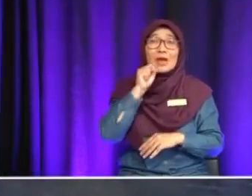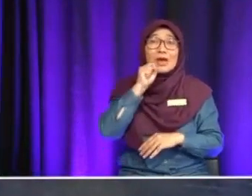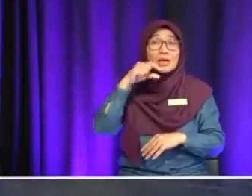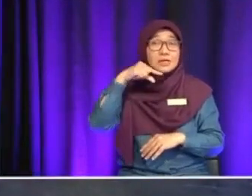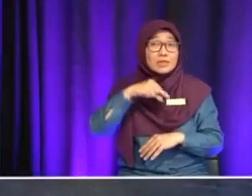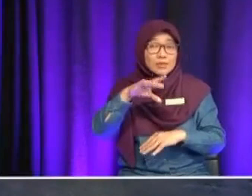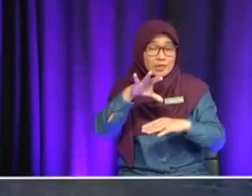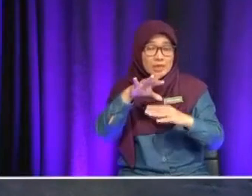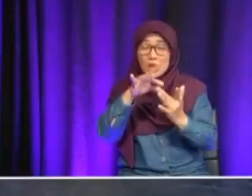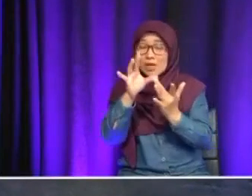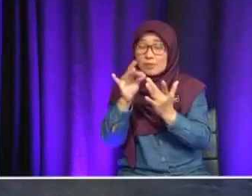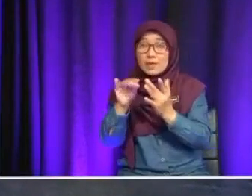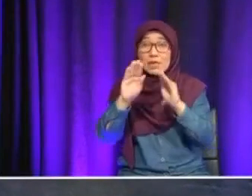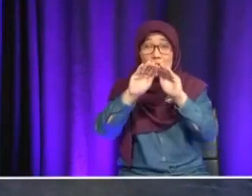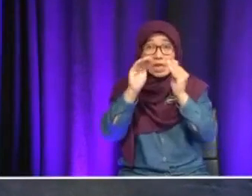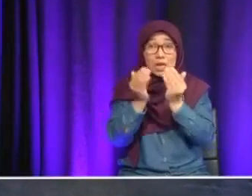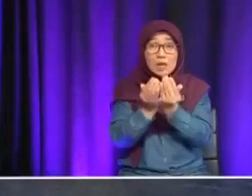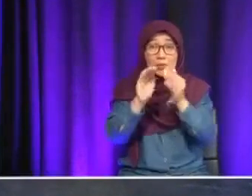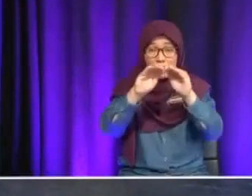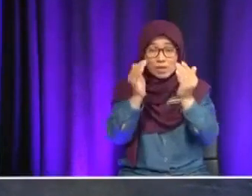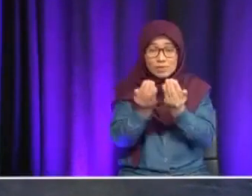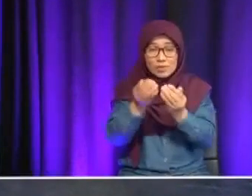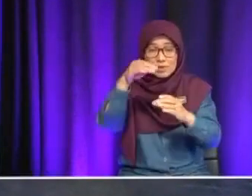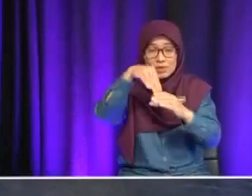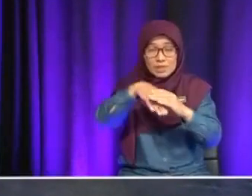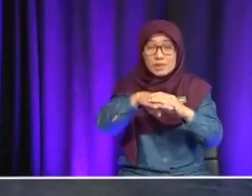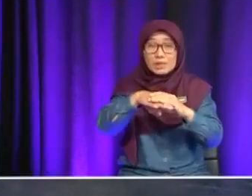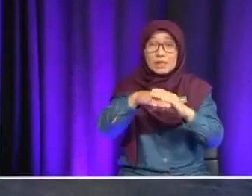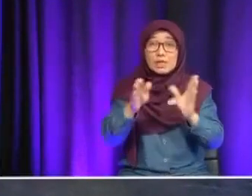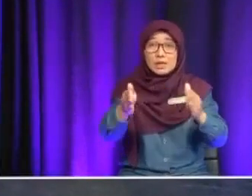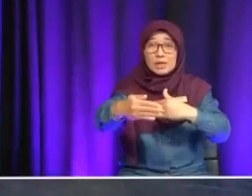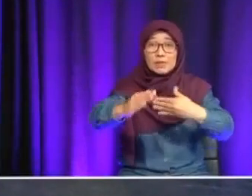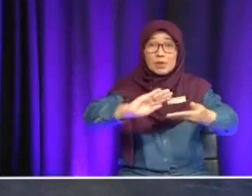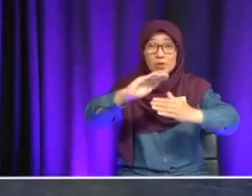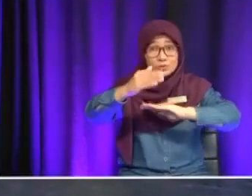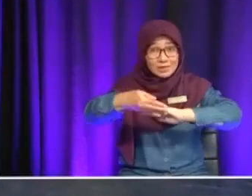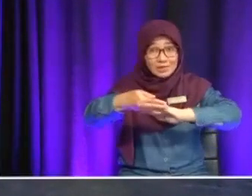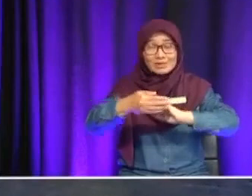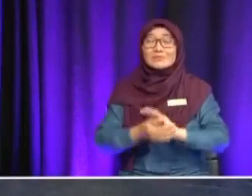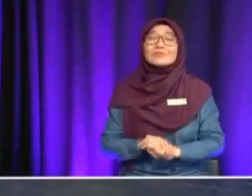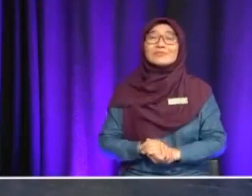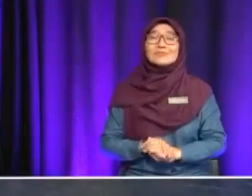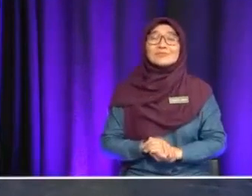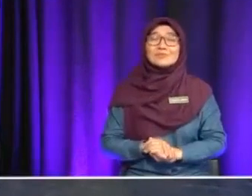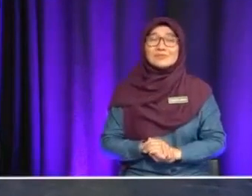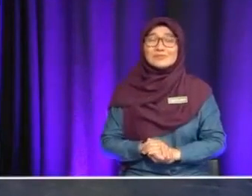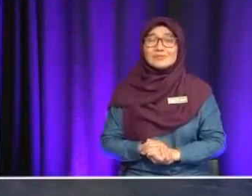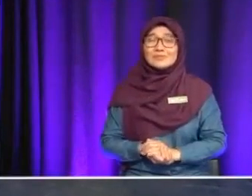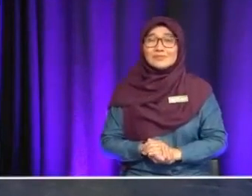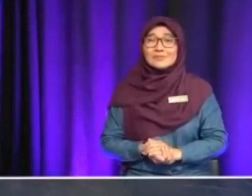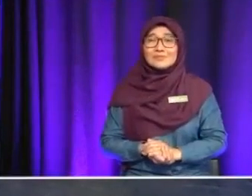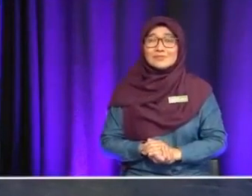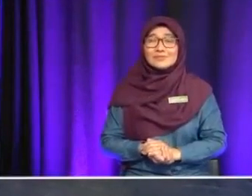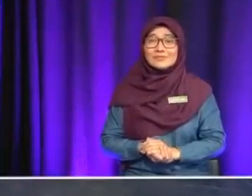daripada bola-bola di dalam bekas mesinan ni tadi. Okey. Jadi, siapa